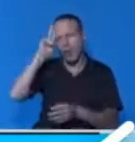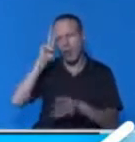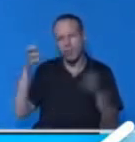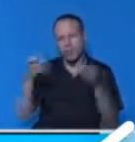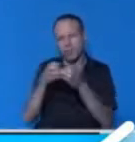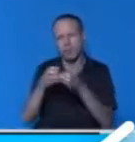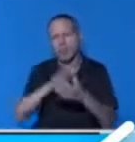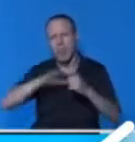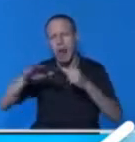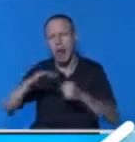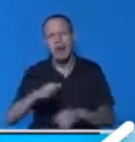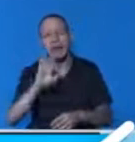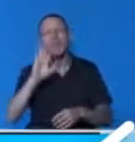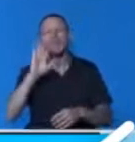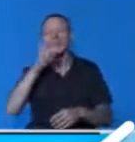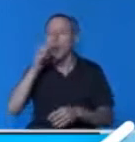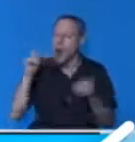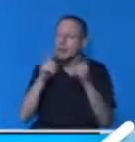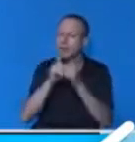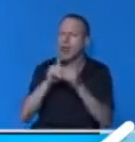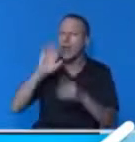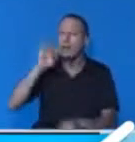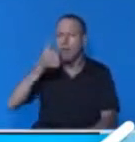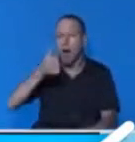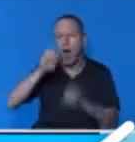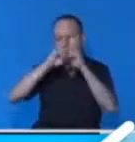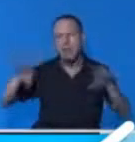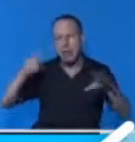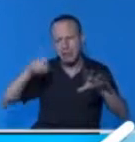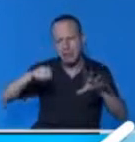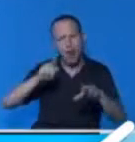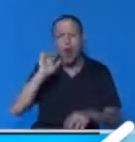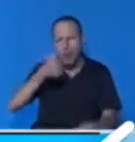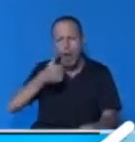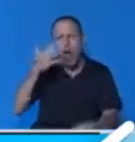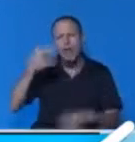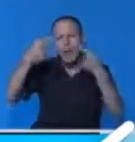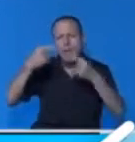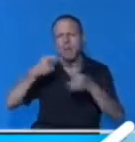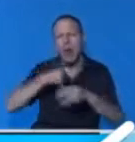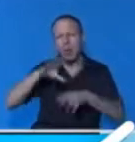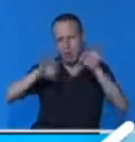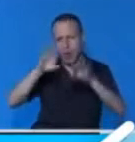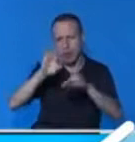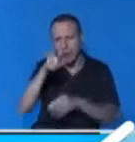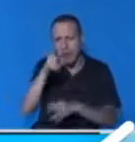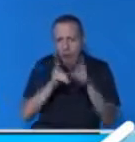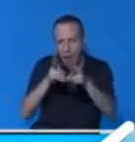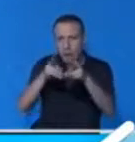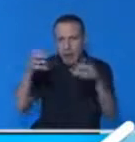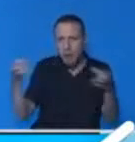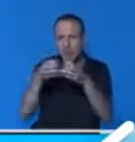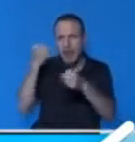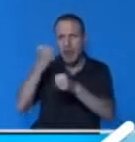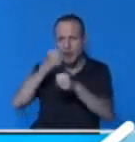מתפזרת הכנסת, ואנחנו, זאת אומרת, זה לא קורה מחר, אבל בעוד כמה ימים, ואנחנו במערכת בחירות, האם את רצה במפלגת